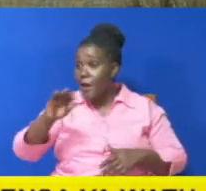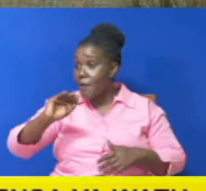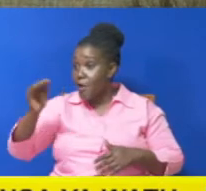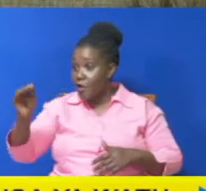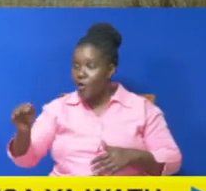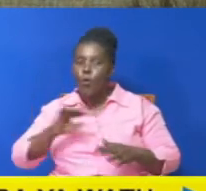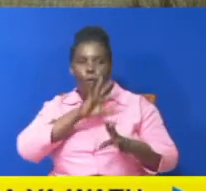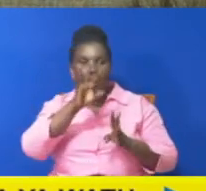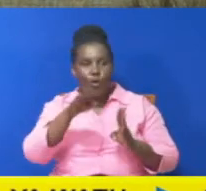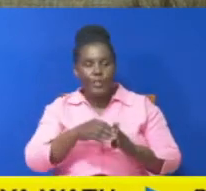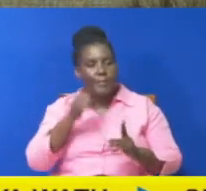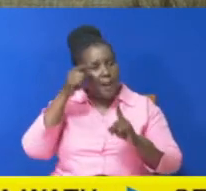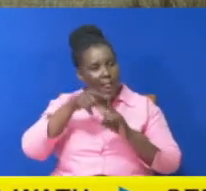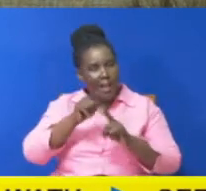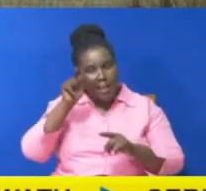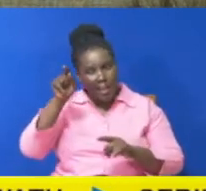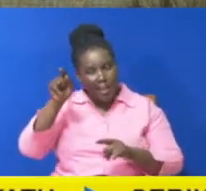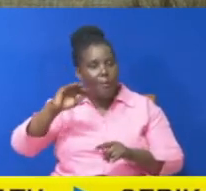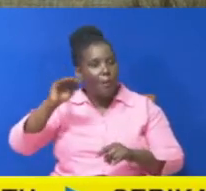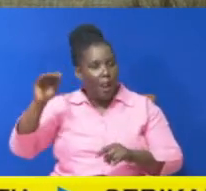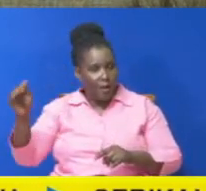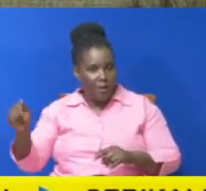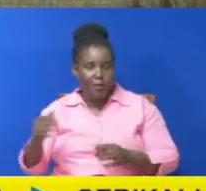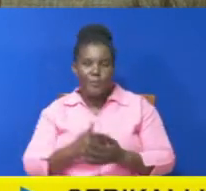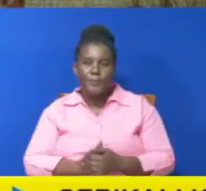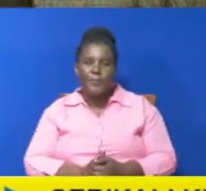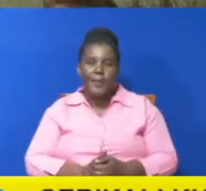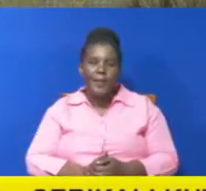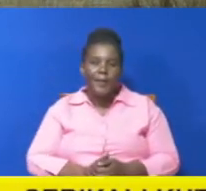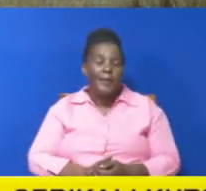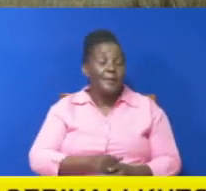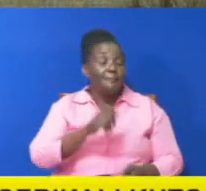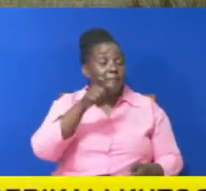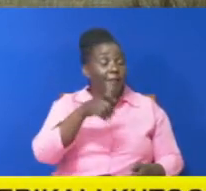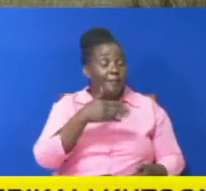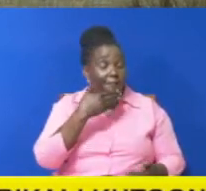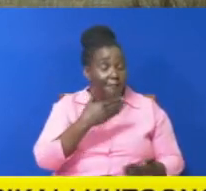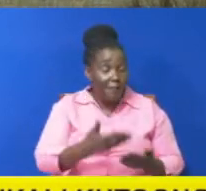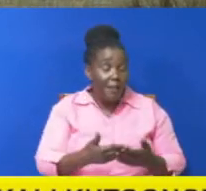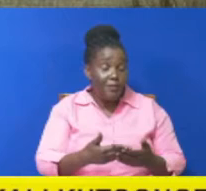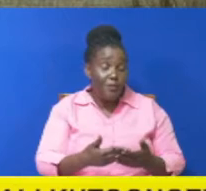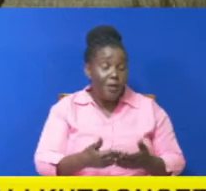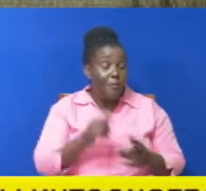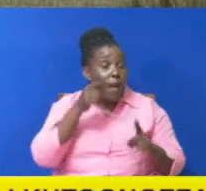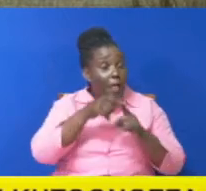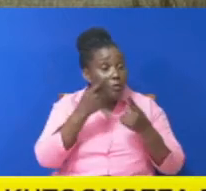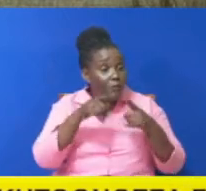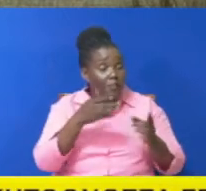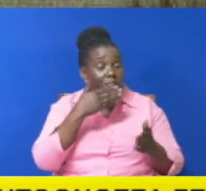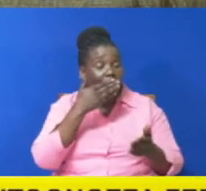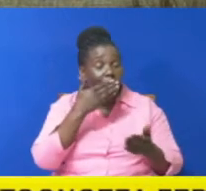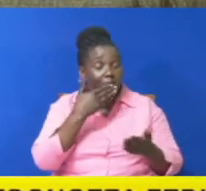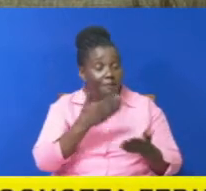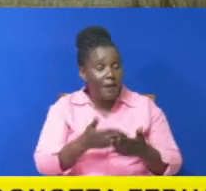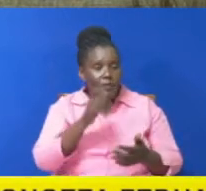anawaza hiki, mwanaume anawaza hiki. Ila ikipatikana huyu anawaza kuvaa, huyu anawaza kununua kiwanja. Mwisho wa siku ngumi zinatokea,